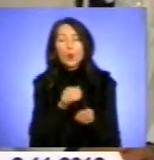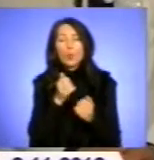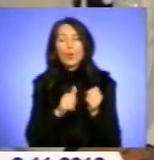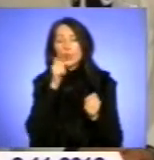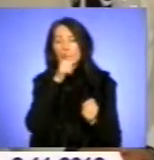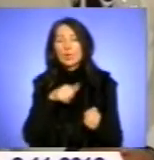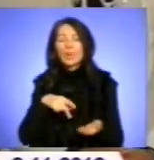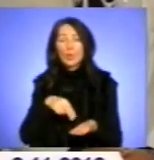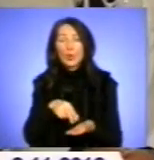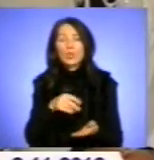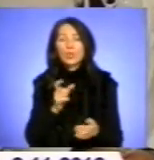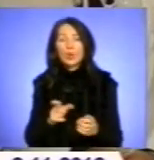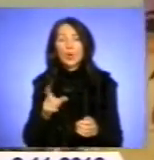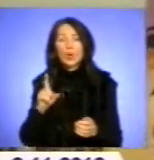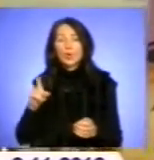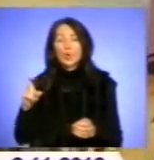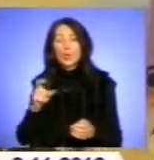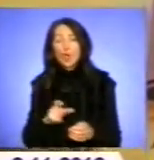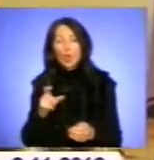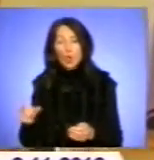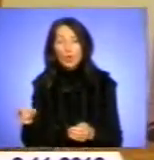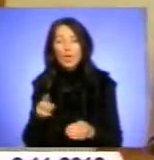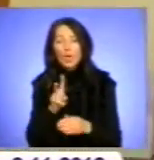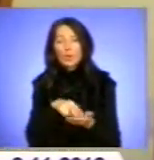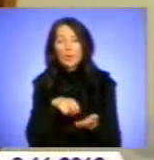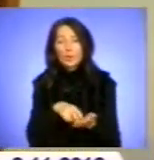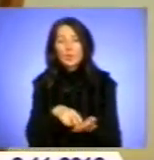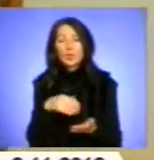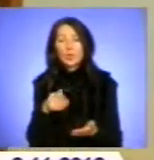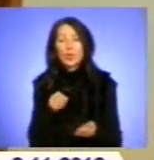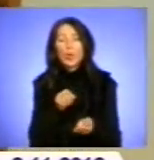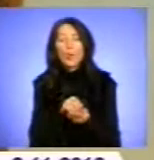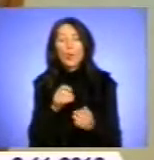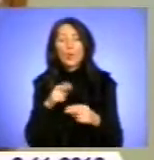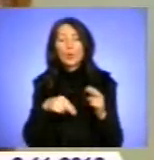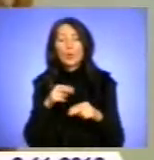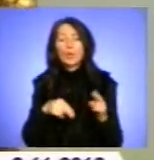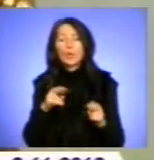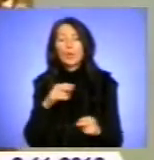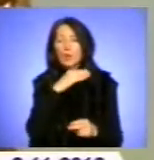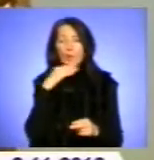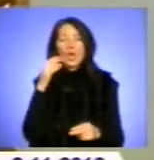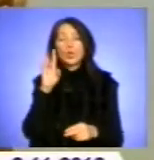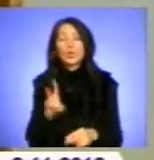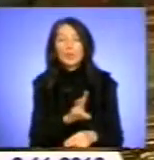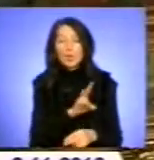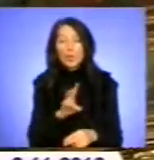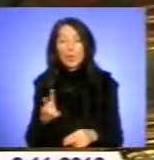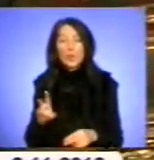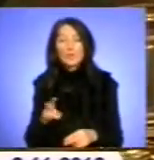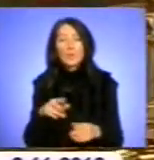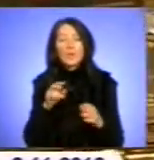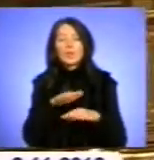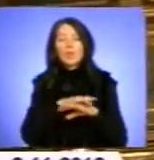прочан. У 5 столітті над його гробом побудували величний храм. Більше 200 церков збудовано на честь святого Дмитрія. За